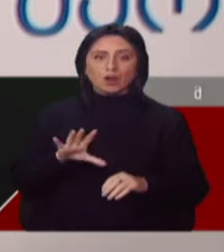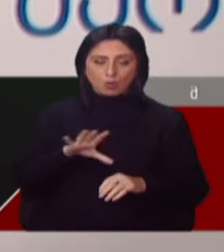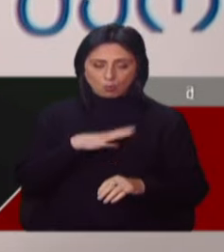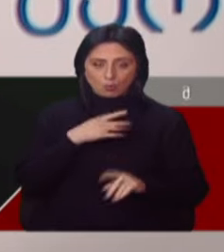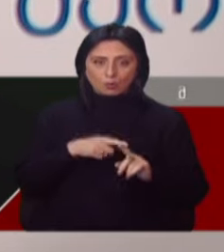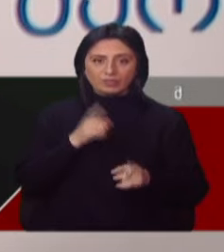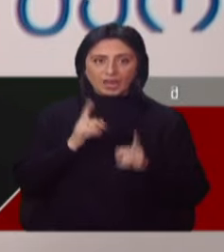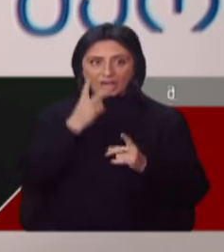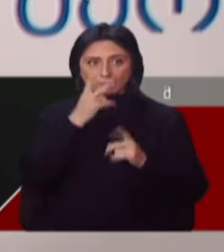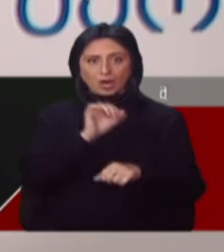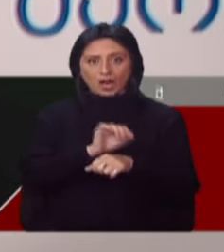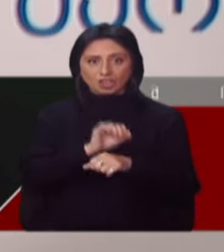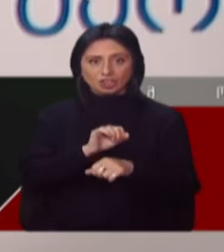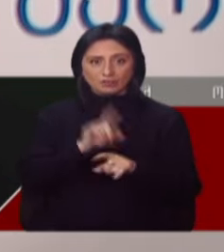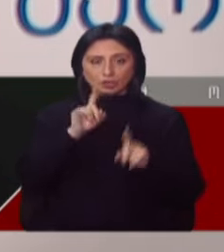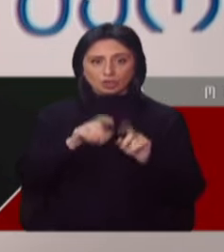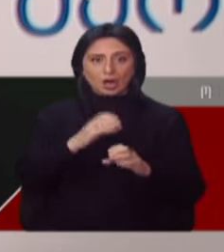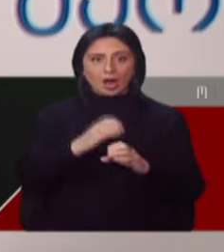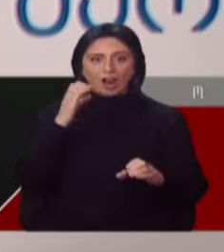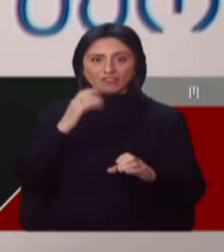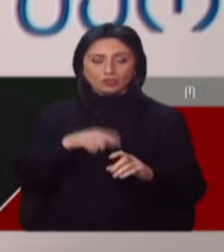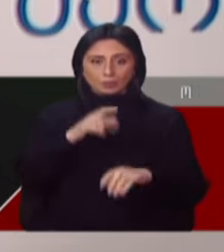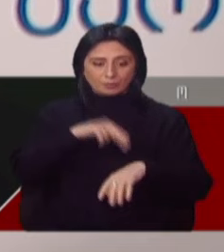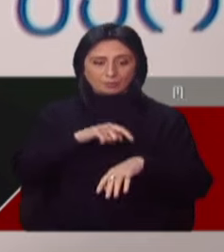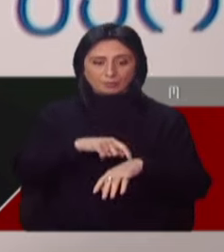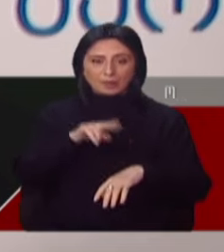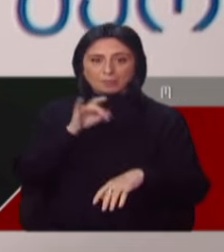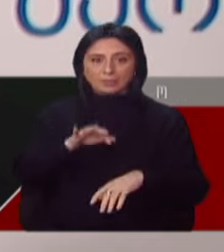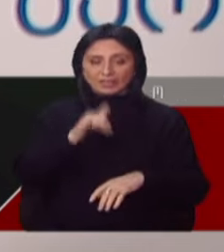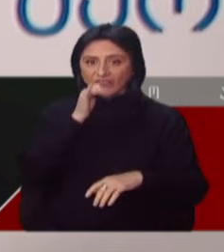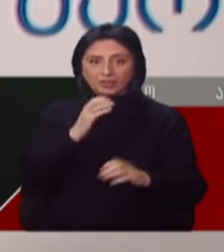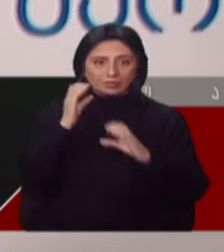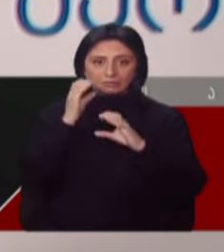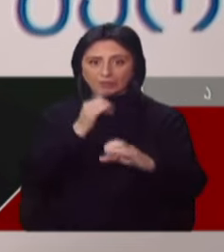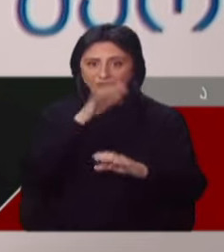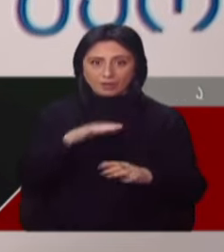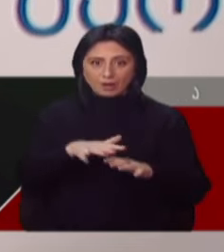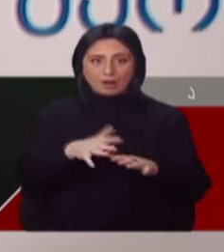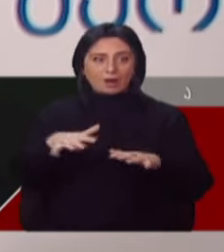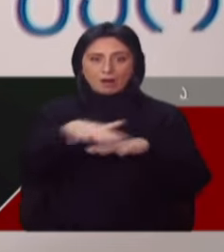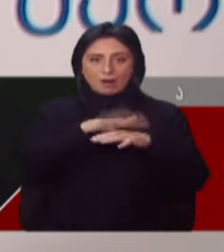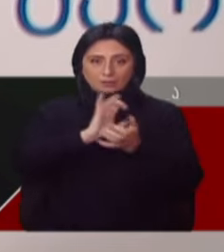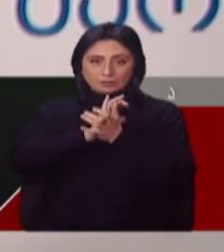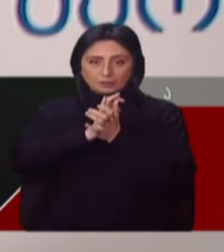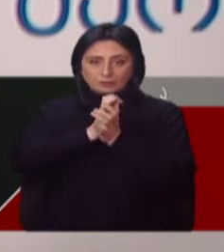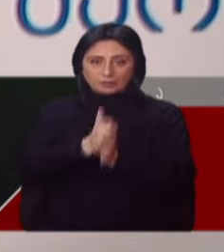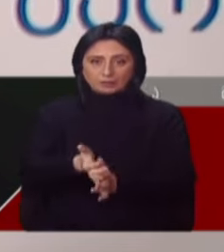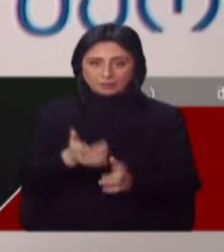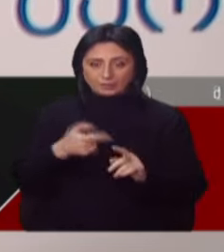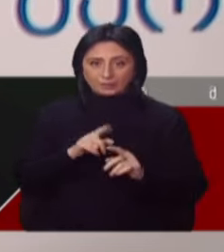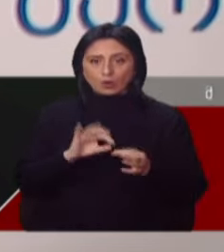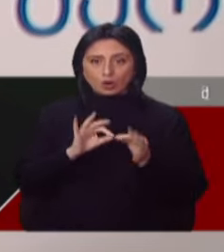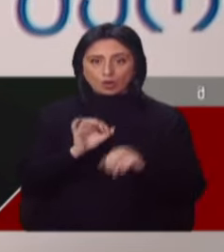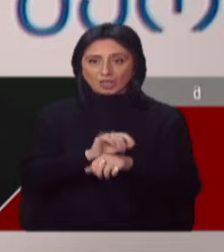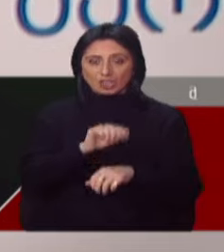ისეთი რეალობა გაჩერებებზე, რომ ზოგჯერ ავტობუსები პიკის საათებში ვერ აუდიოდნენ იმ ნაკადების გადაადგილებას, რომელიც თავს იყრიდა